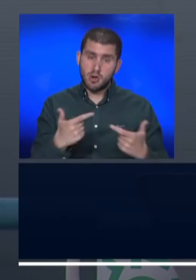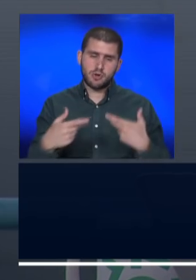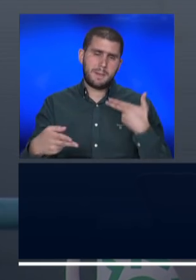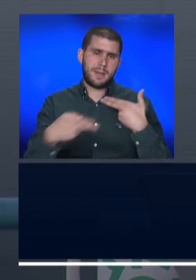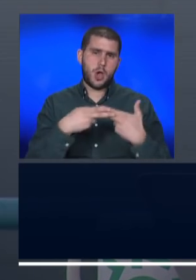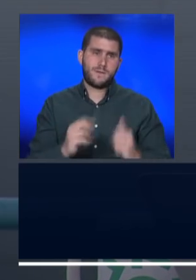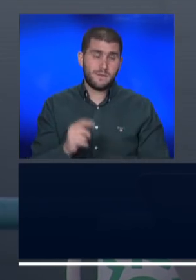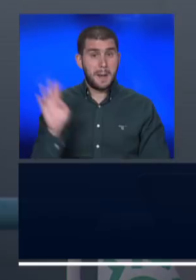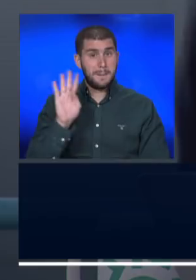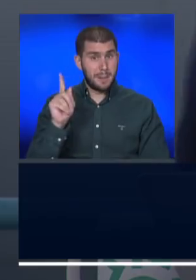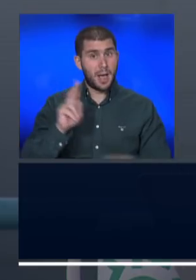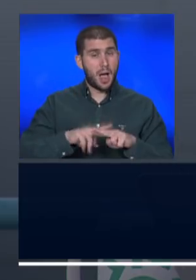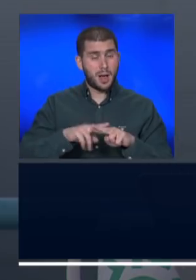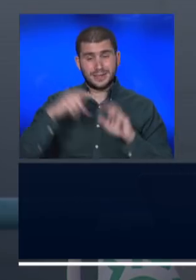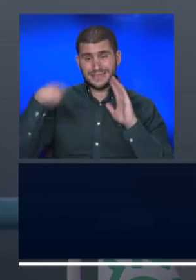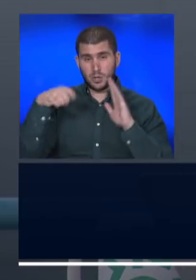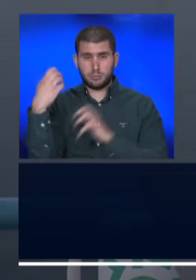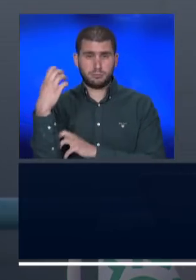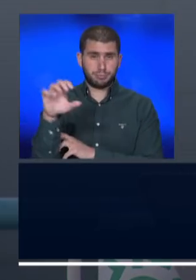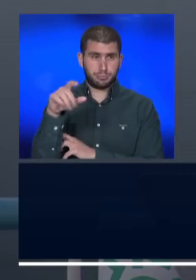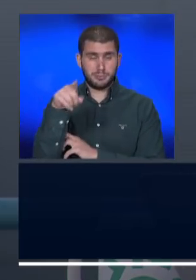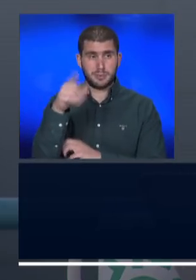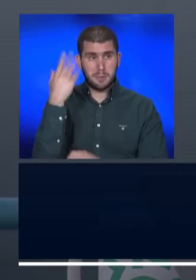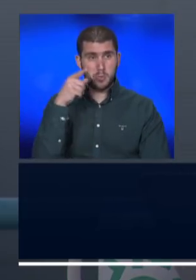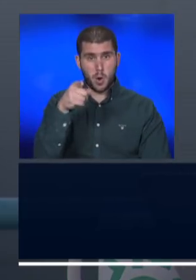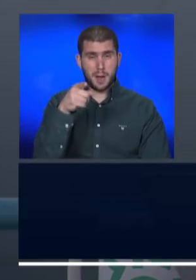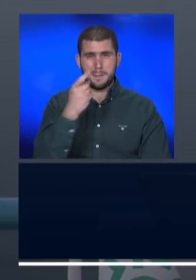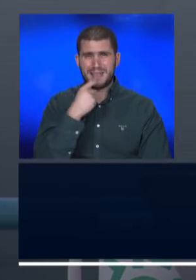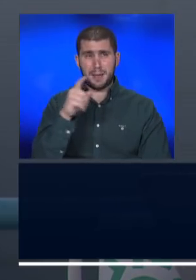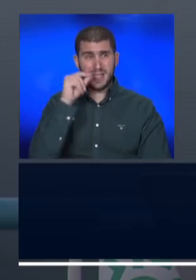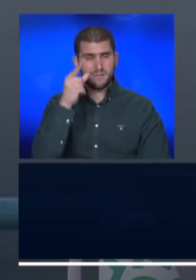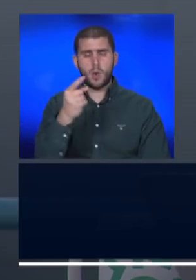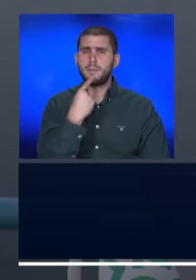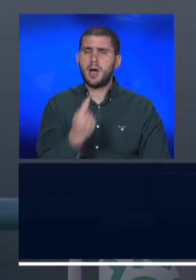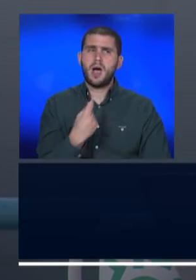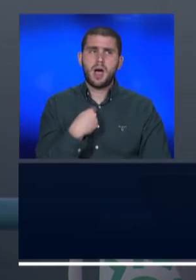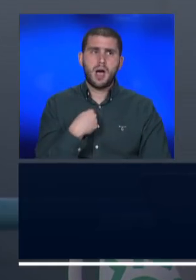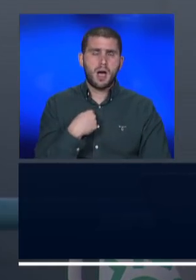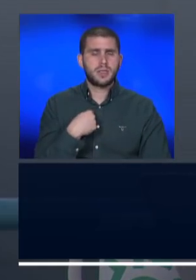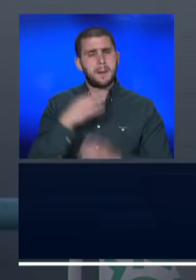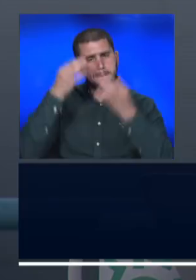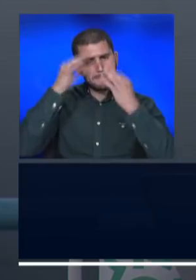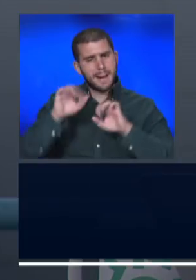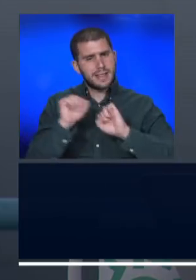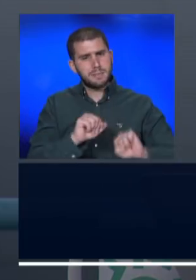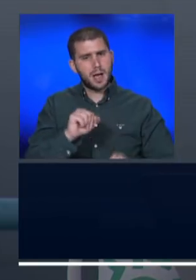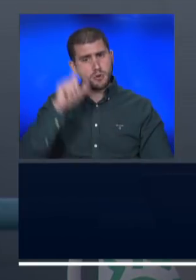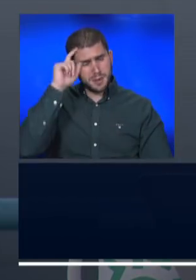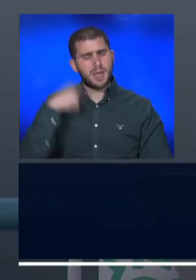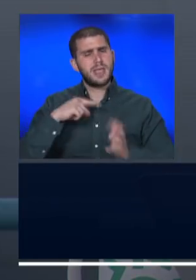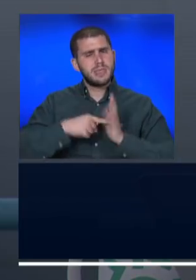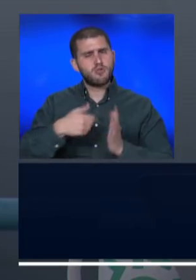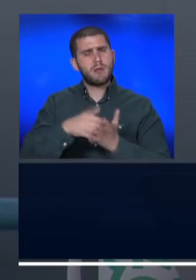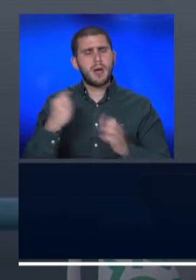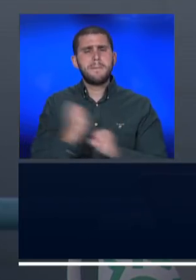כך בסרטון שהוא מוציא פה מאחורינו מהקירייה, הוא אומר, אני מעריך את התמיכה של ביידן, ואני נחוש להמשיך את המבצע ככל שידרש עד השגת